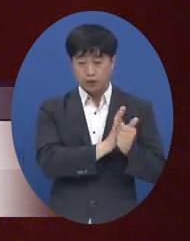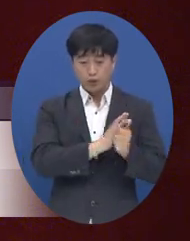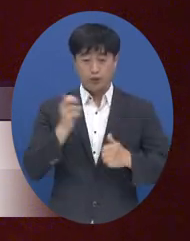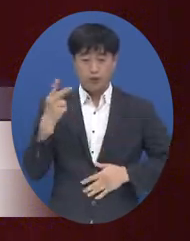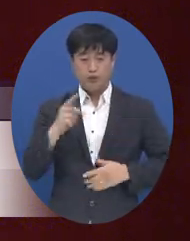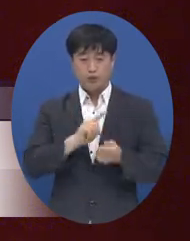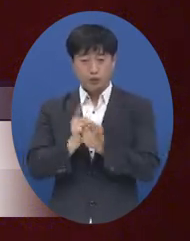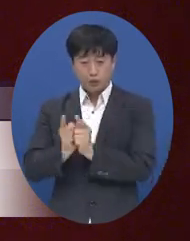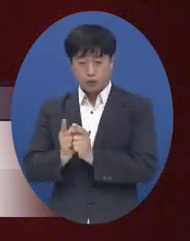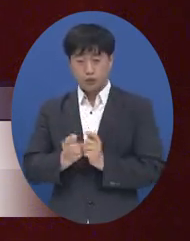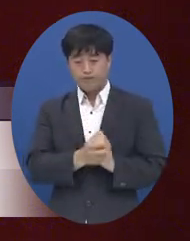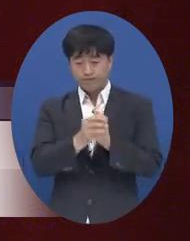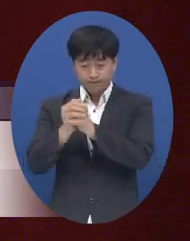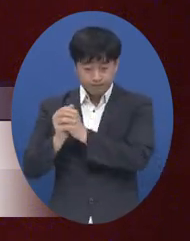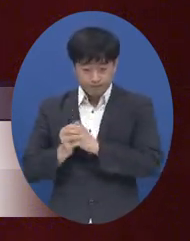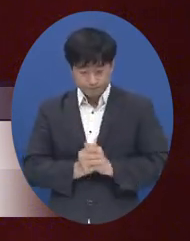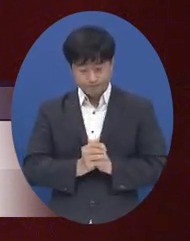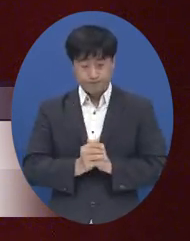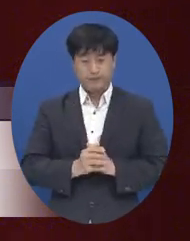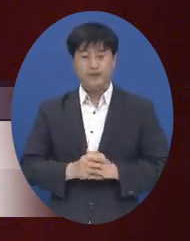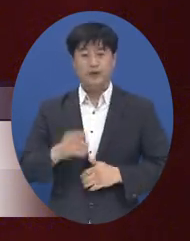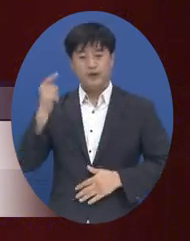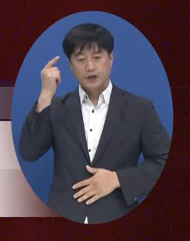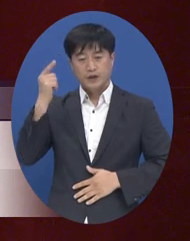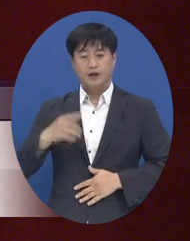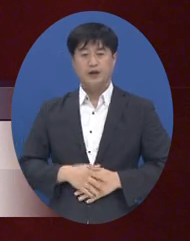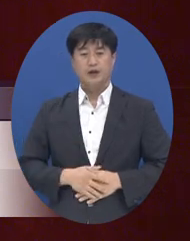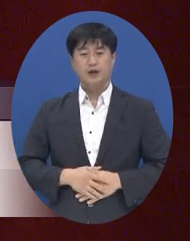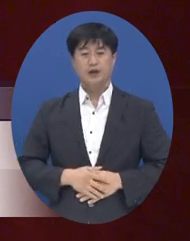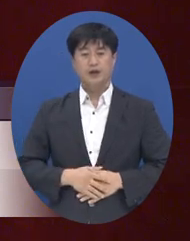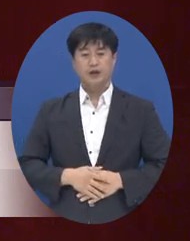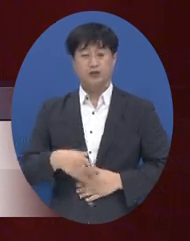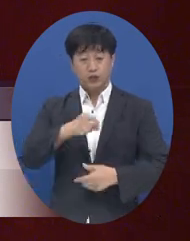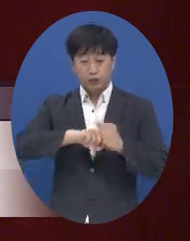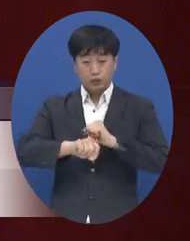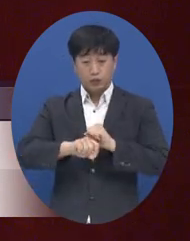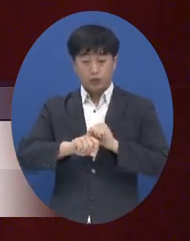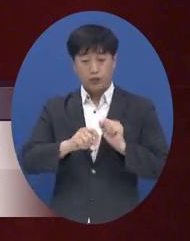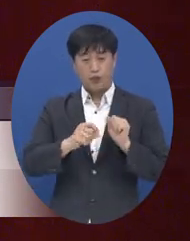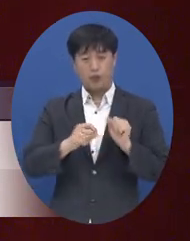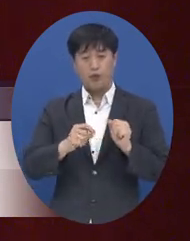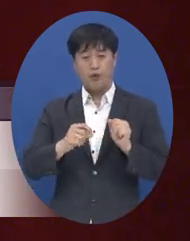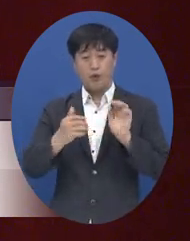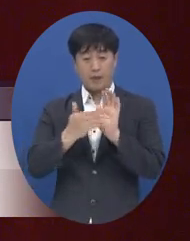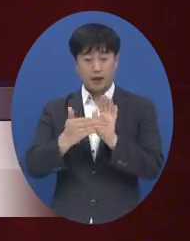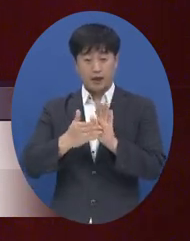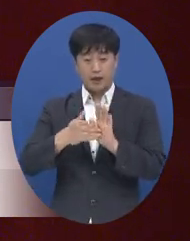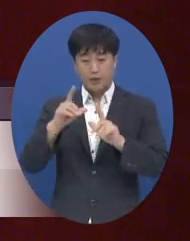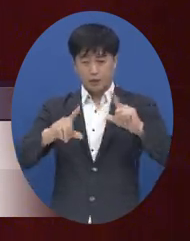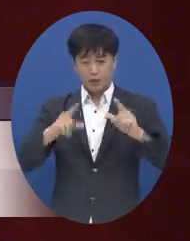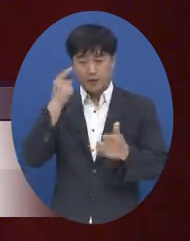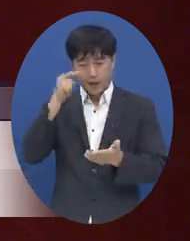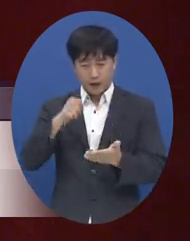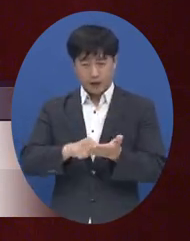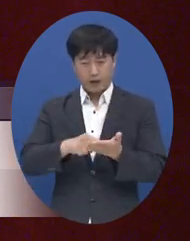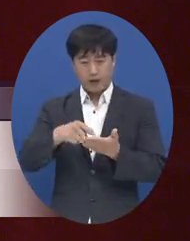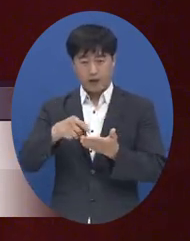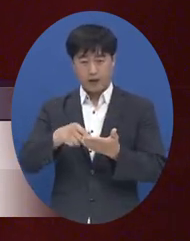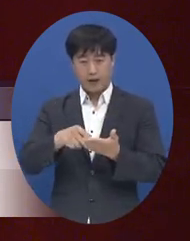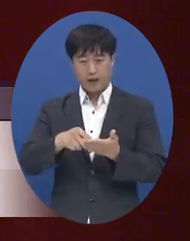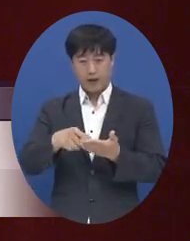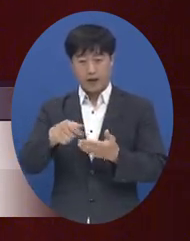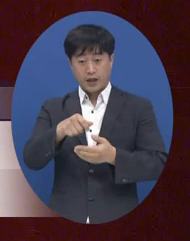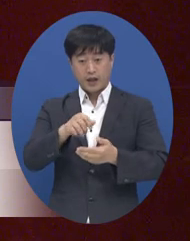상호작용을 밀접하게 한다고 생각을 합니다. 조금 능동적으로 가려진 현실들을 발견하고